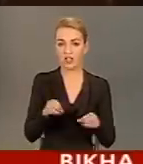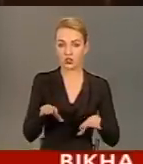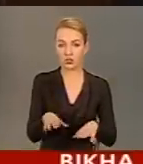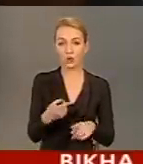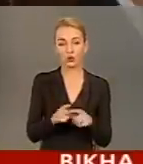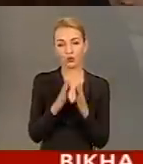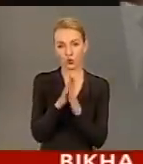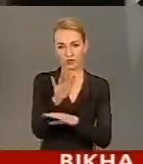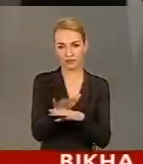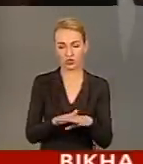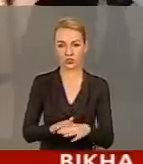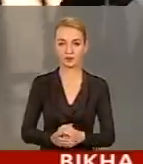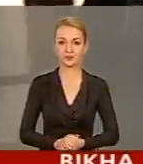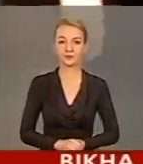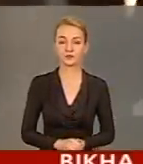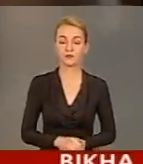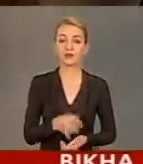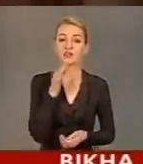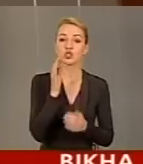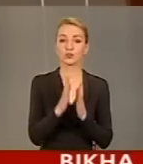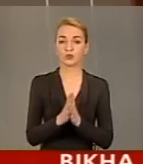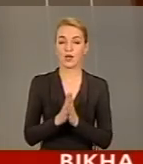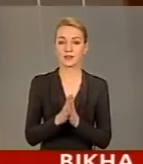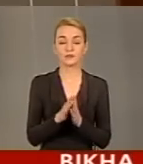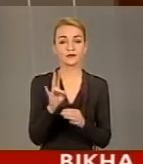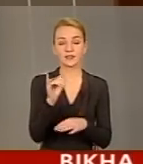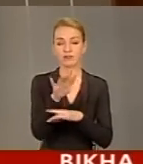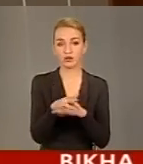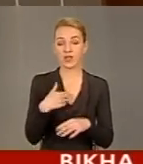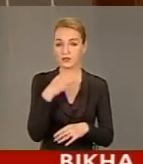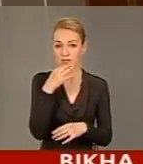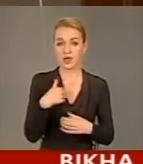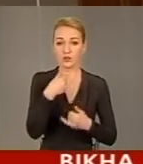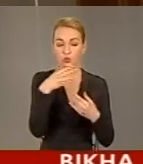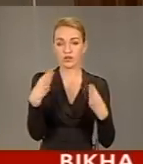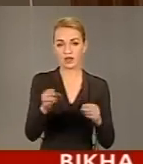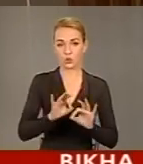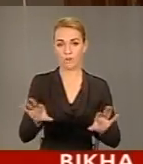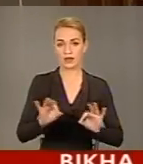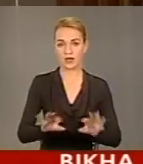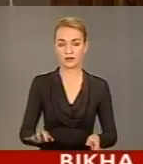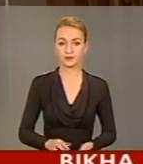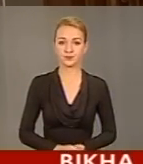прошу мене вибачити. А все ж таки, скажіть нам, будь ласка. Вибачте, я ж вам повідомив, я не можу давати коментарі.